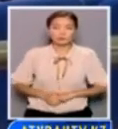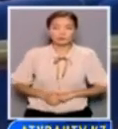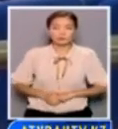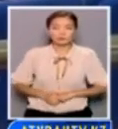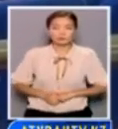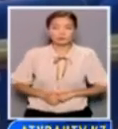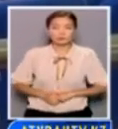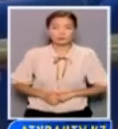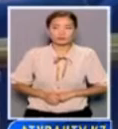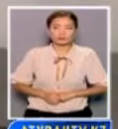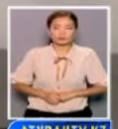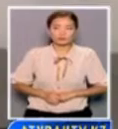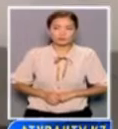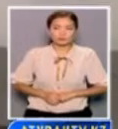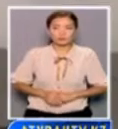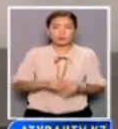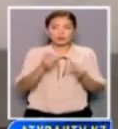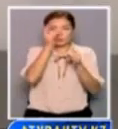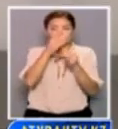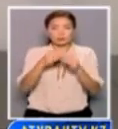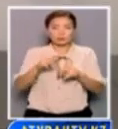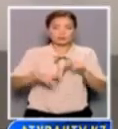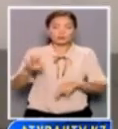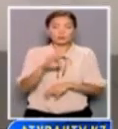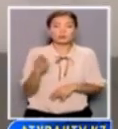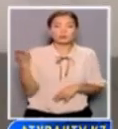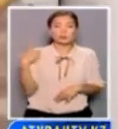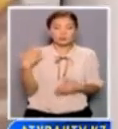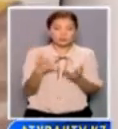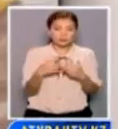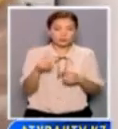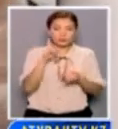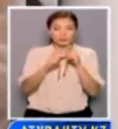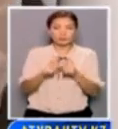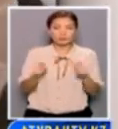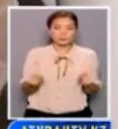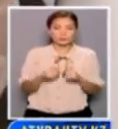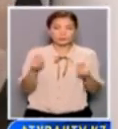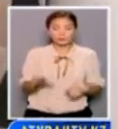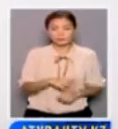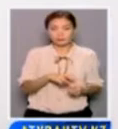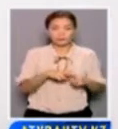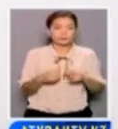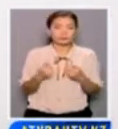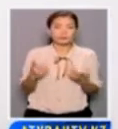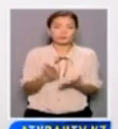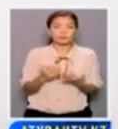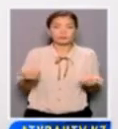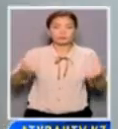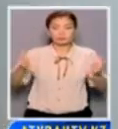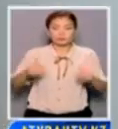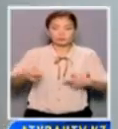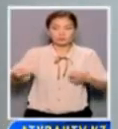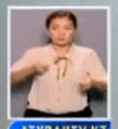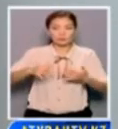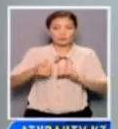бүкіл орындарды біз алып келе жатырмыз. Ауылда мәдениет үйін салу мәселесі бұған дейін есептік кездесулерде жиі көтерілетін проблемалардың бірі болды. Жергілікті